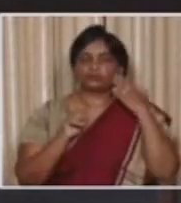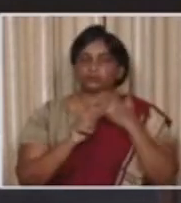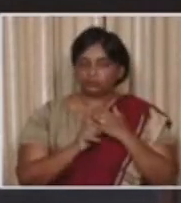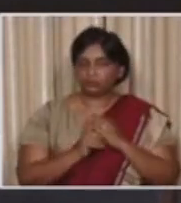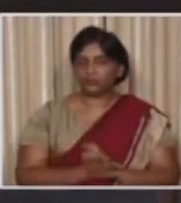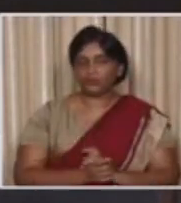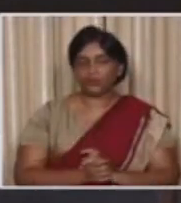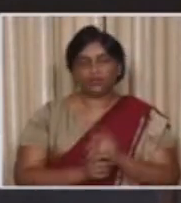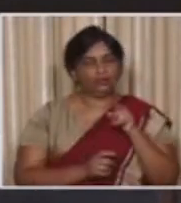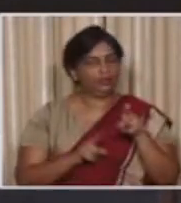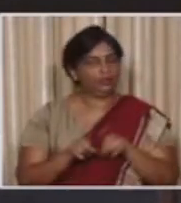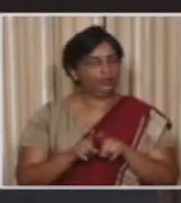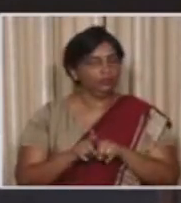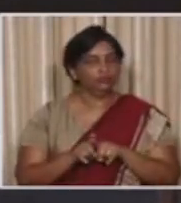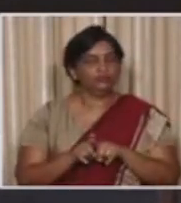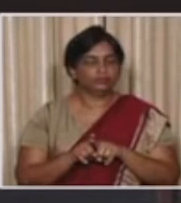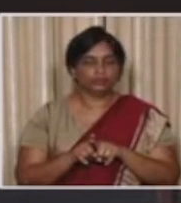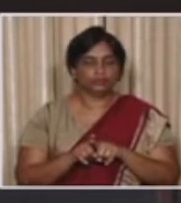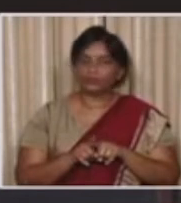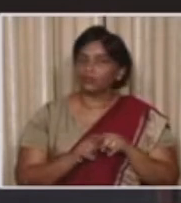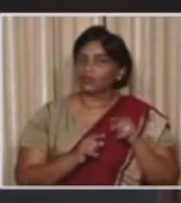කරන්නට. එතකොට